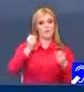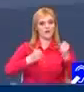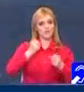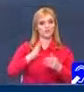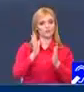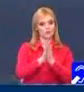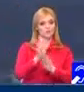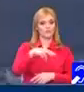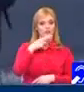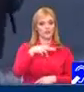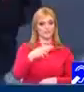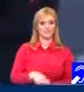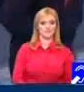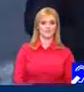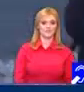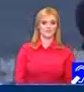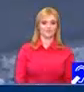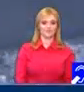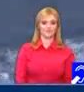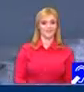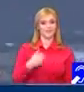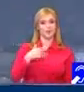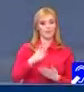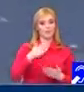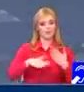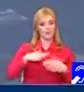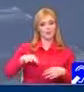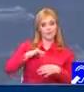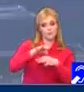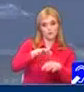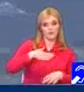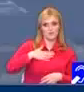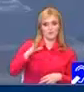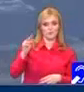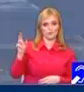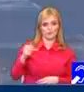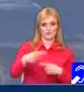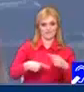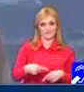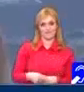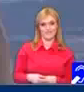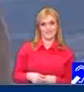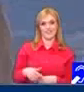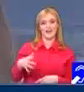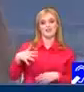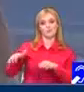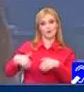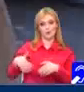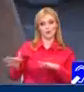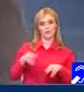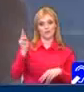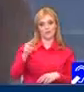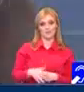în trafic. Mie îmi face mai plăceri ca să-mi conduc nipoțica la școală și totodată să o iau după lecții,